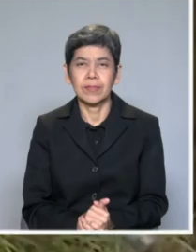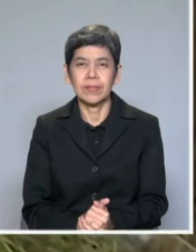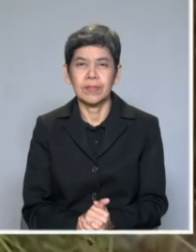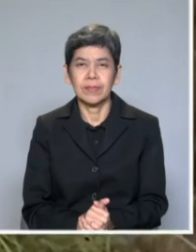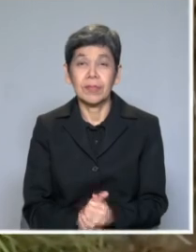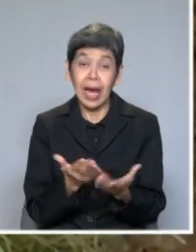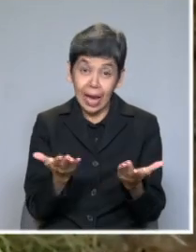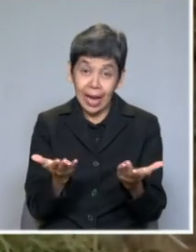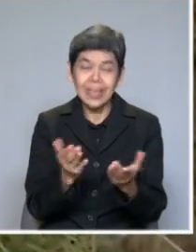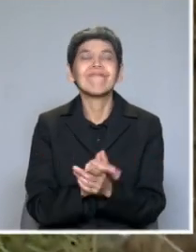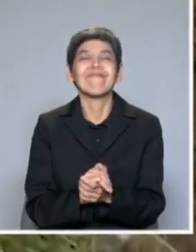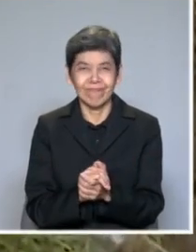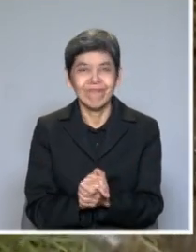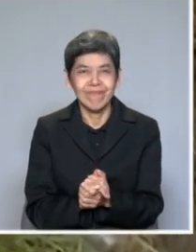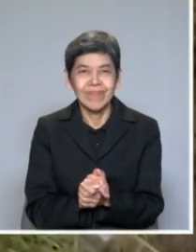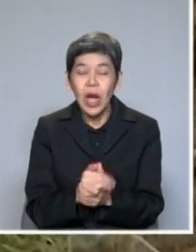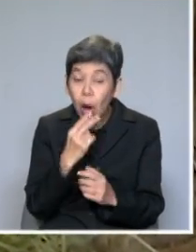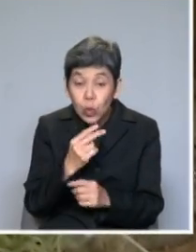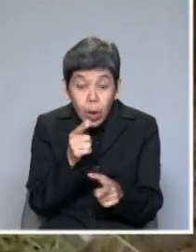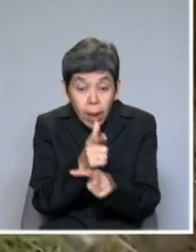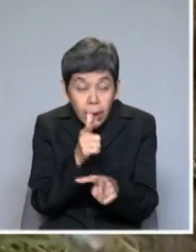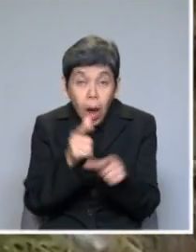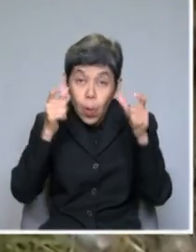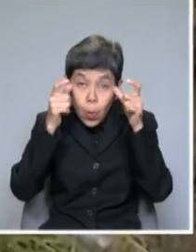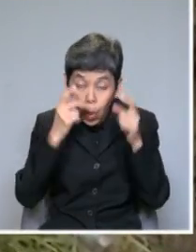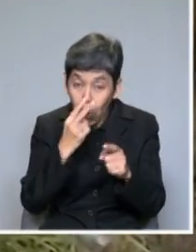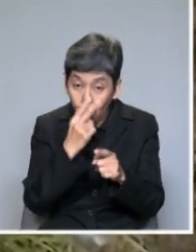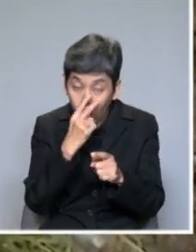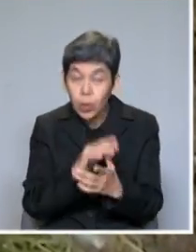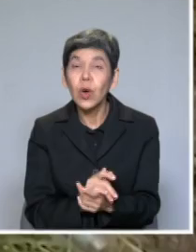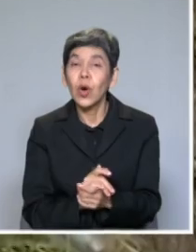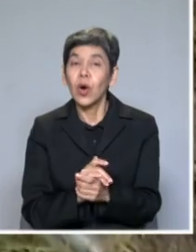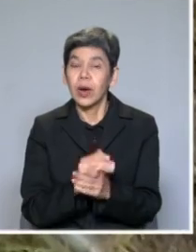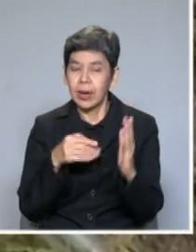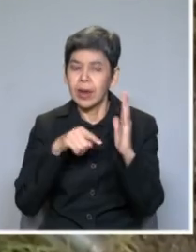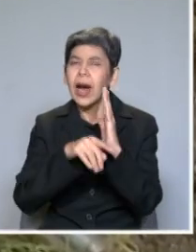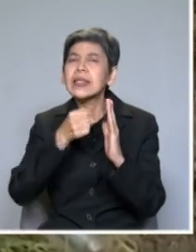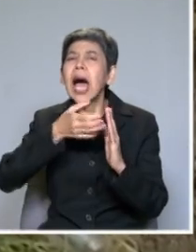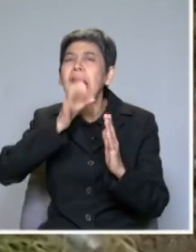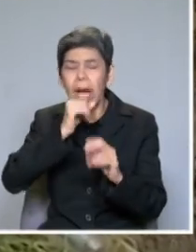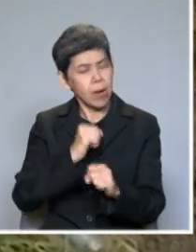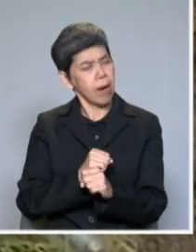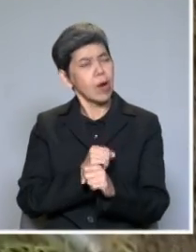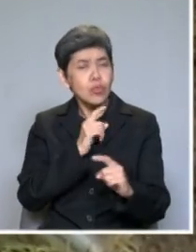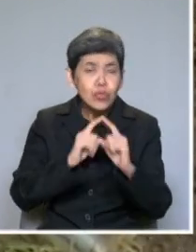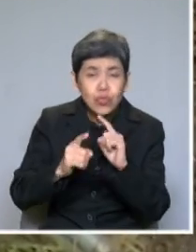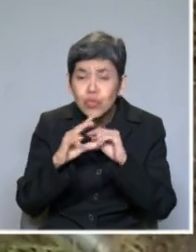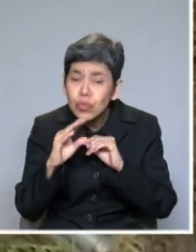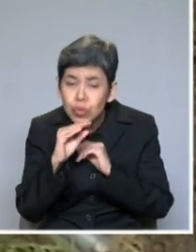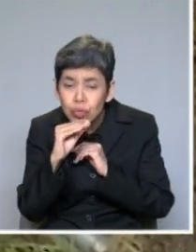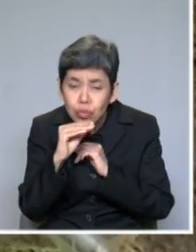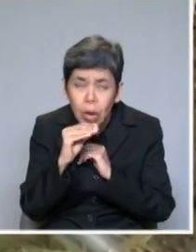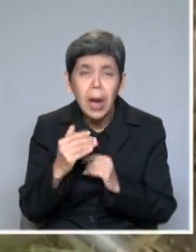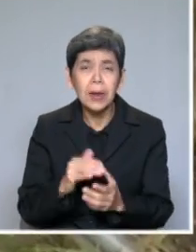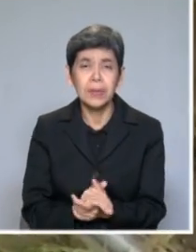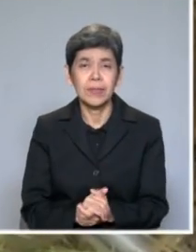ล่าสุดนายกลุงตู่ไปดูการเลี้ยงวัวที่อำเภอโคกสูงจังหวัดสระแก้วแล้วก็ยังได้คุยกับวัวด้ว